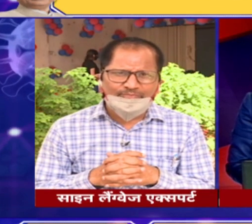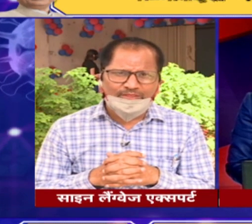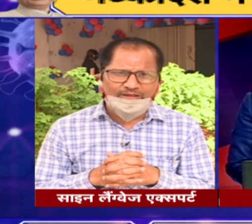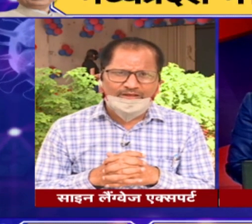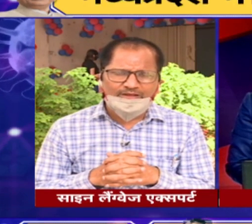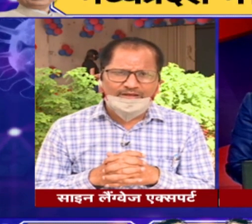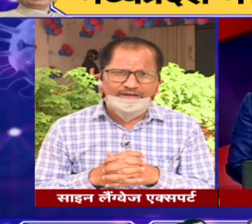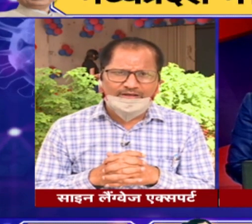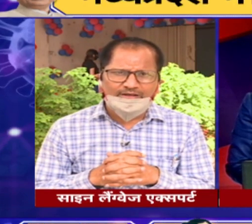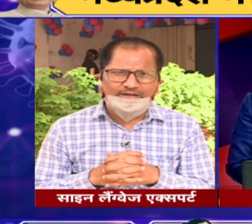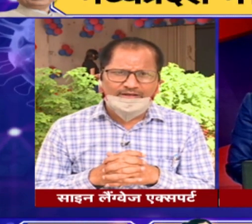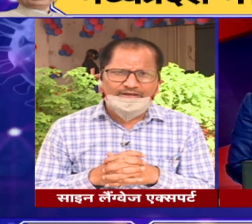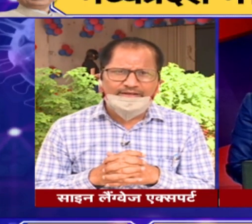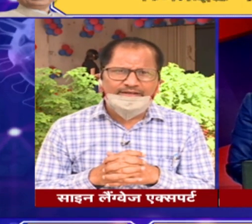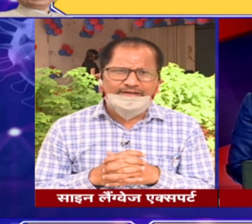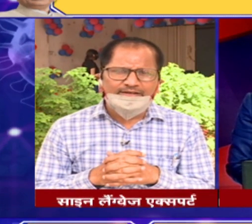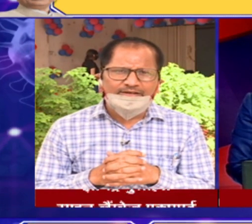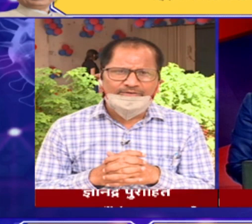94250।